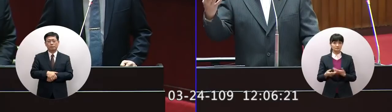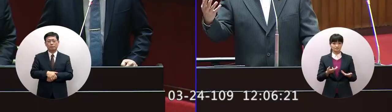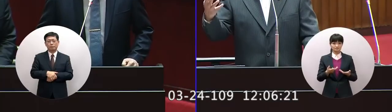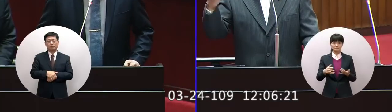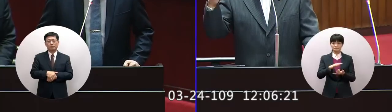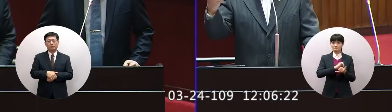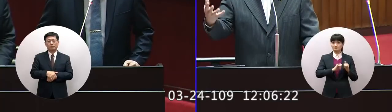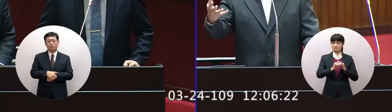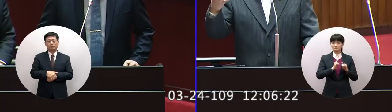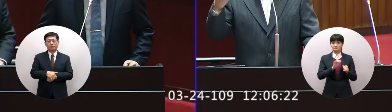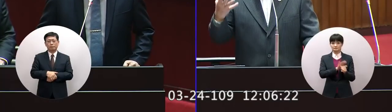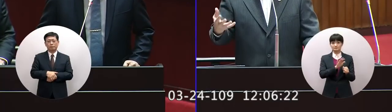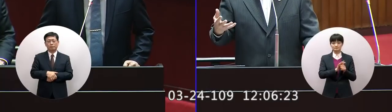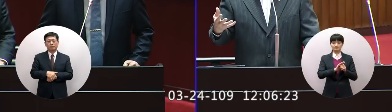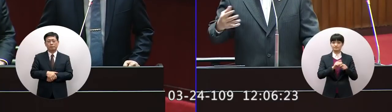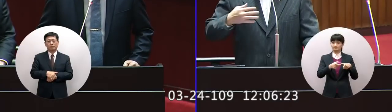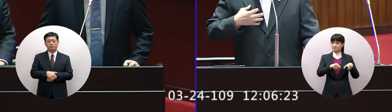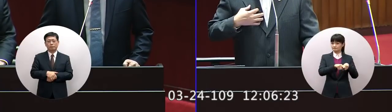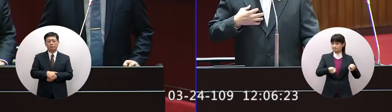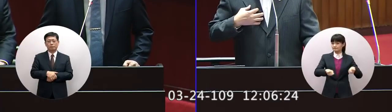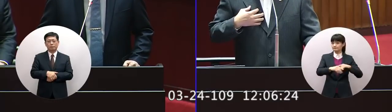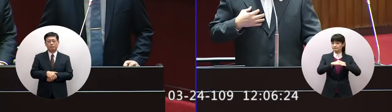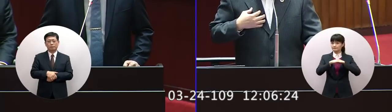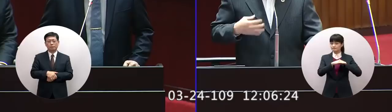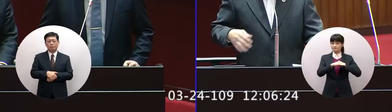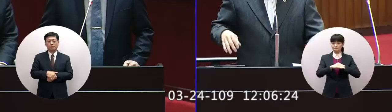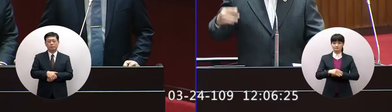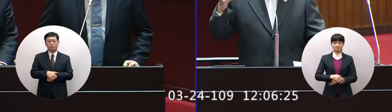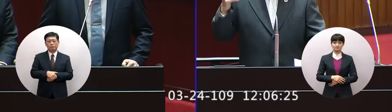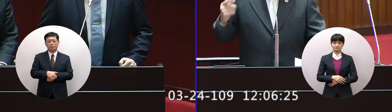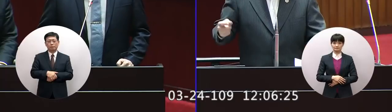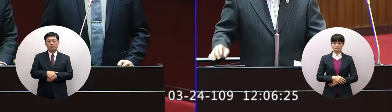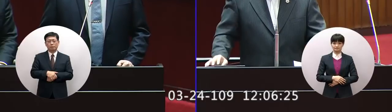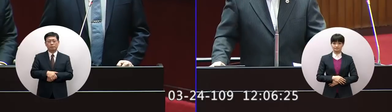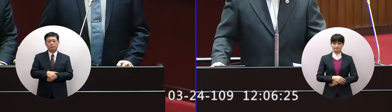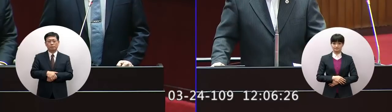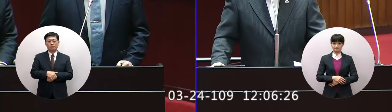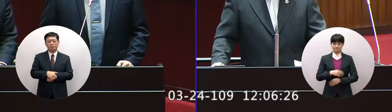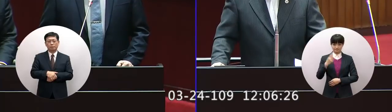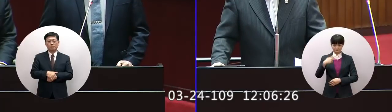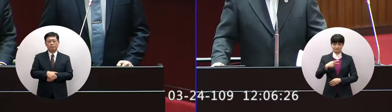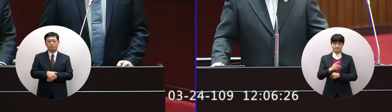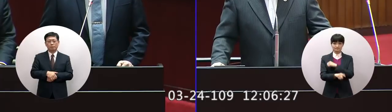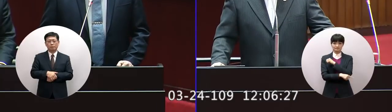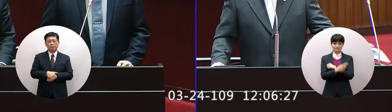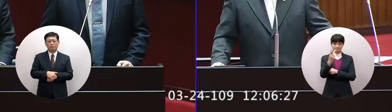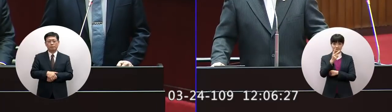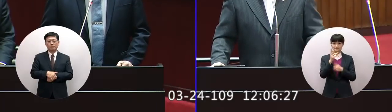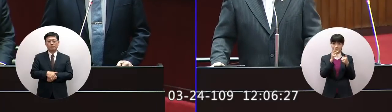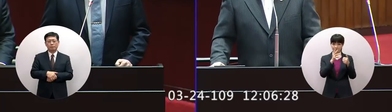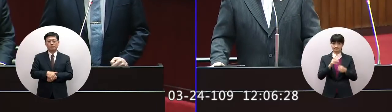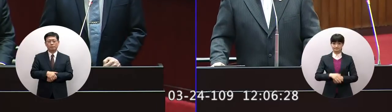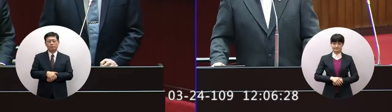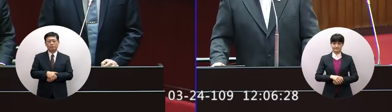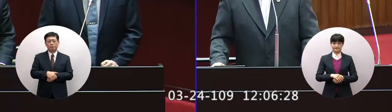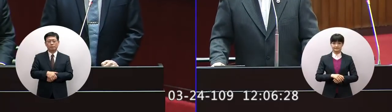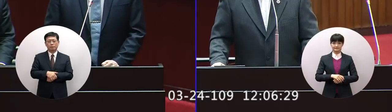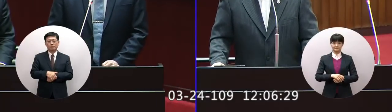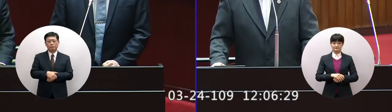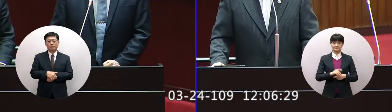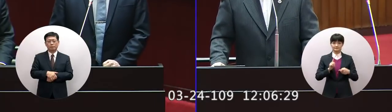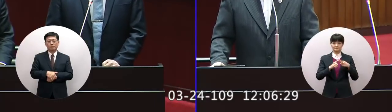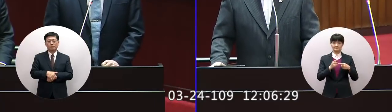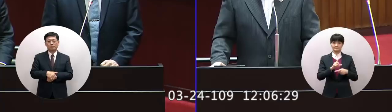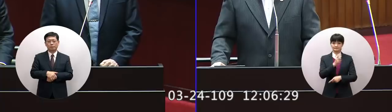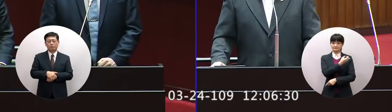民会有公平，部队的基层干部会有一个评论。最后两个问题，一个是上校子女